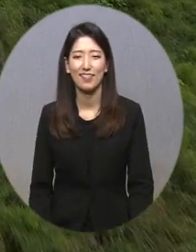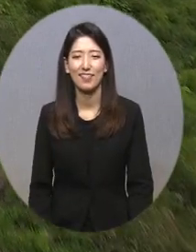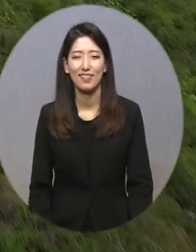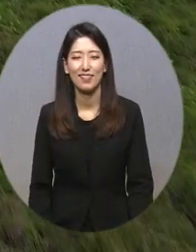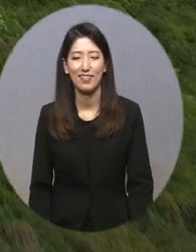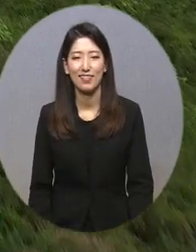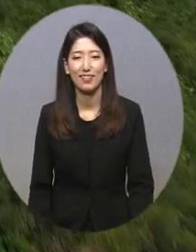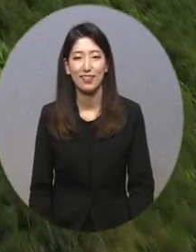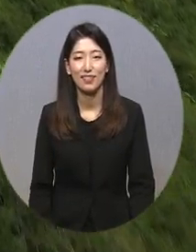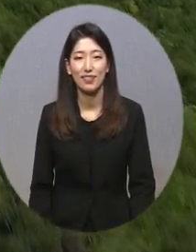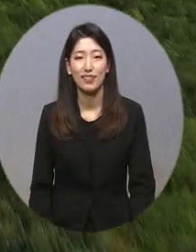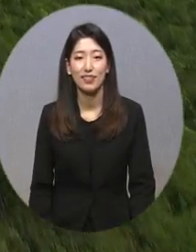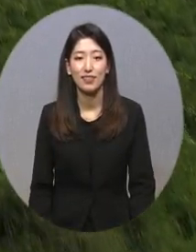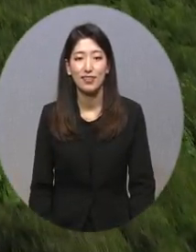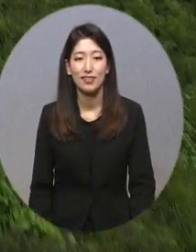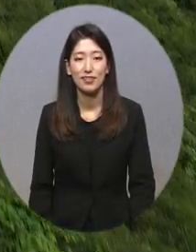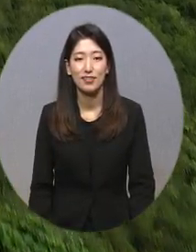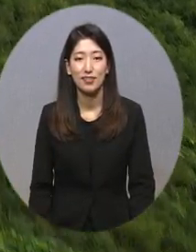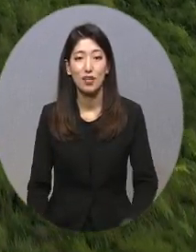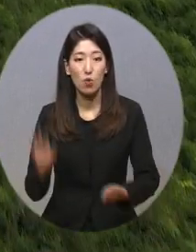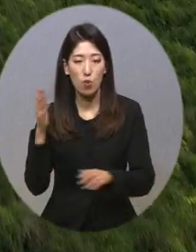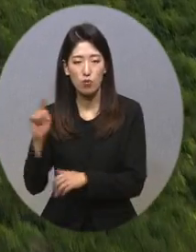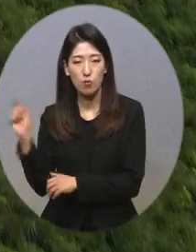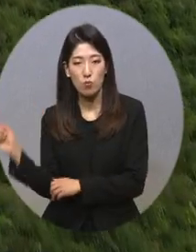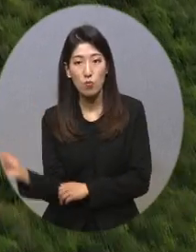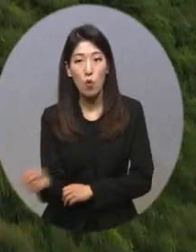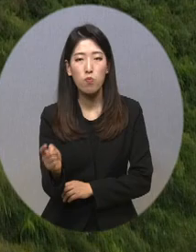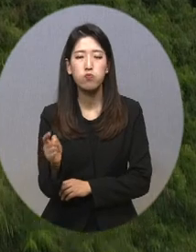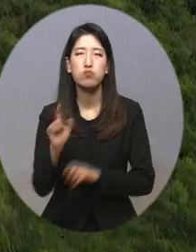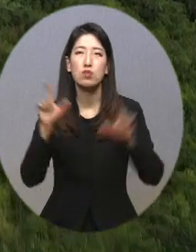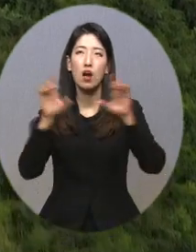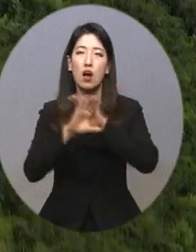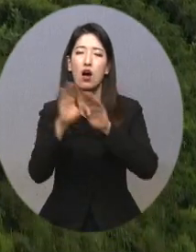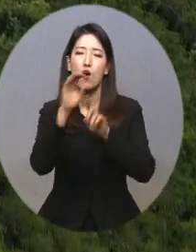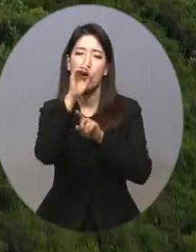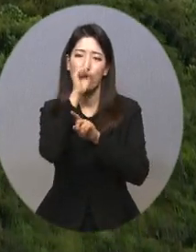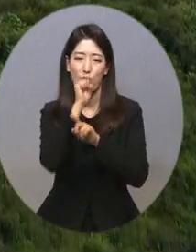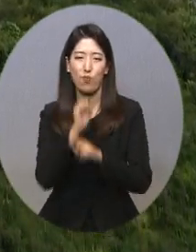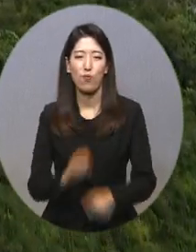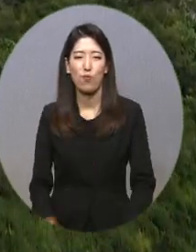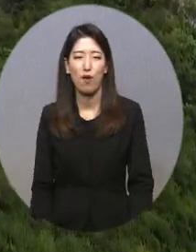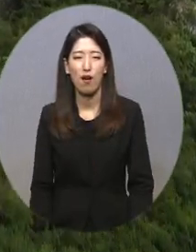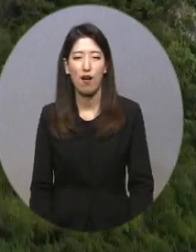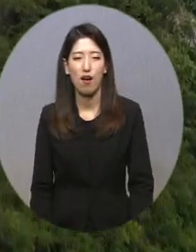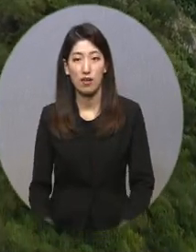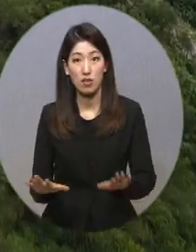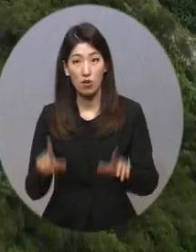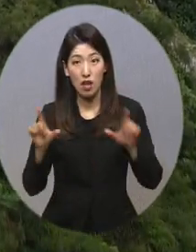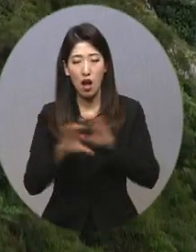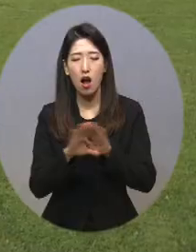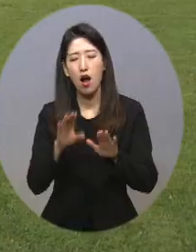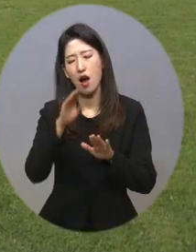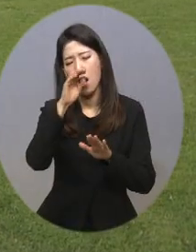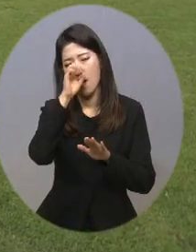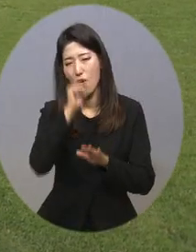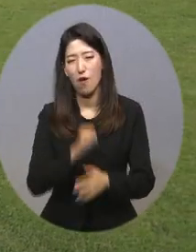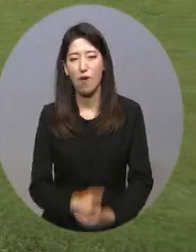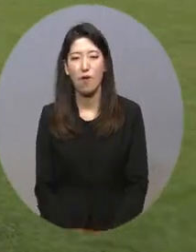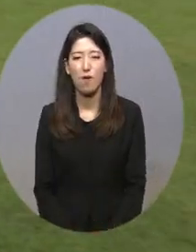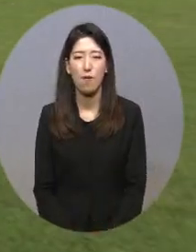아, 좋지. 요즘에 골프 치기 진짜 좋네. 그러니까 날씨가. 아, 오늘 날씨는 대박이야. 진짜 대박이죠.